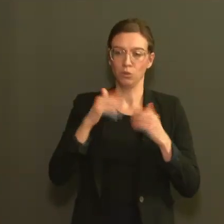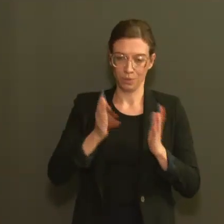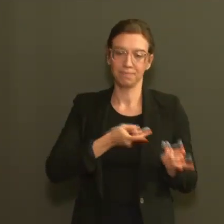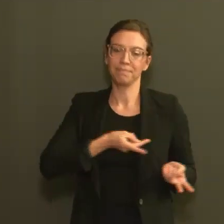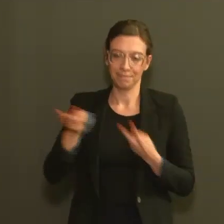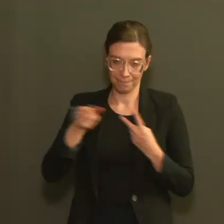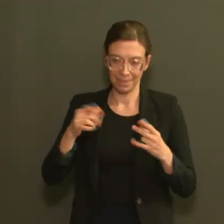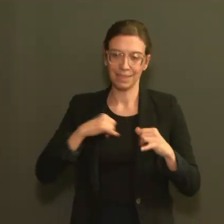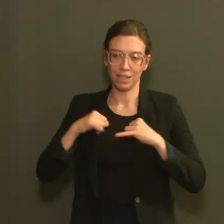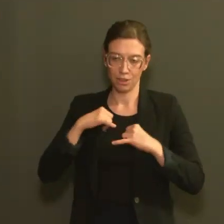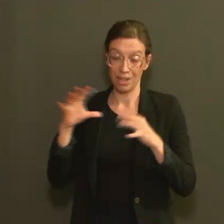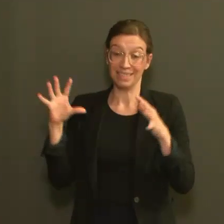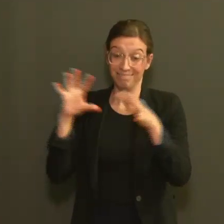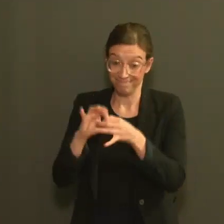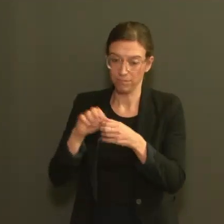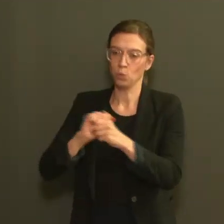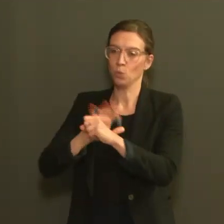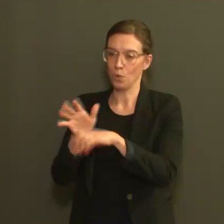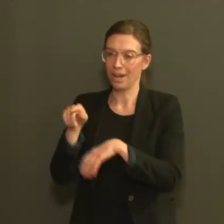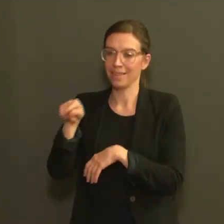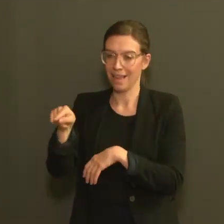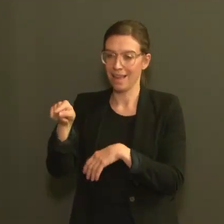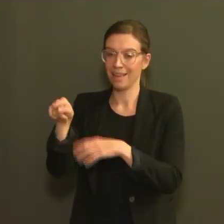281 op intensieve zorgen.